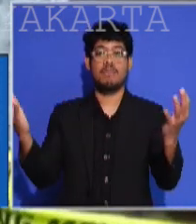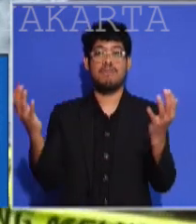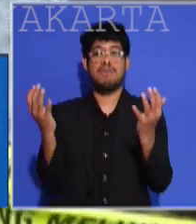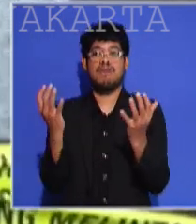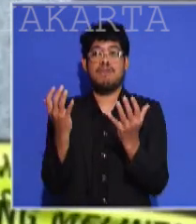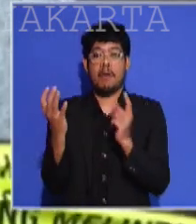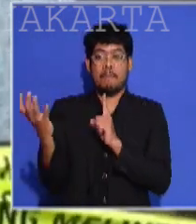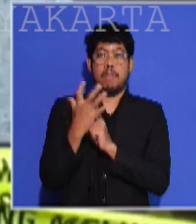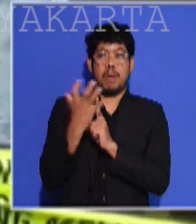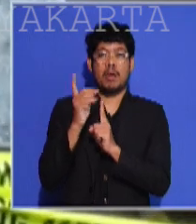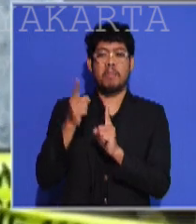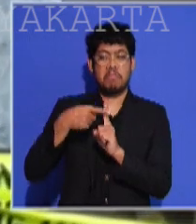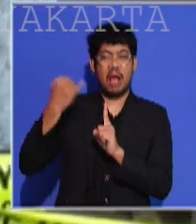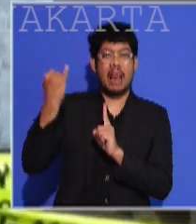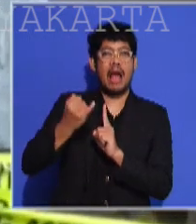masuk